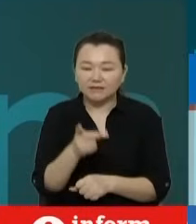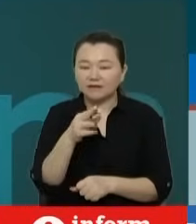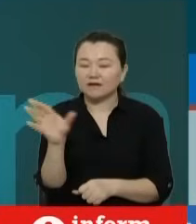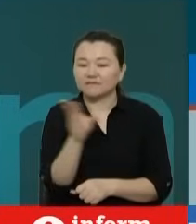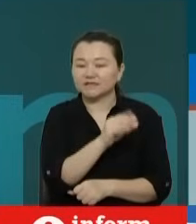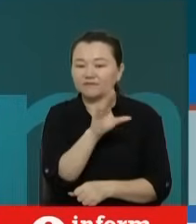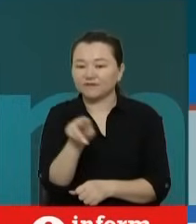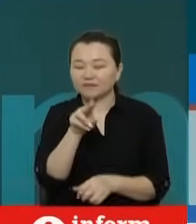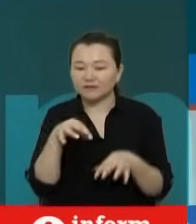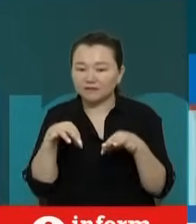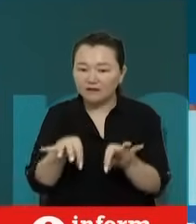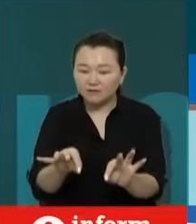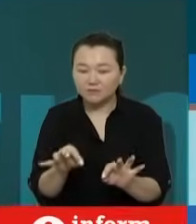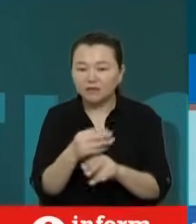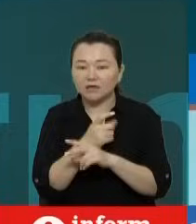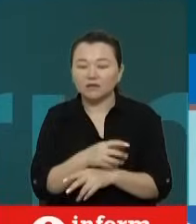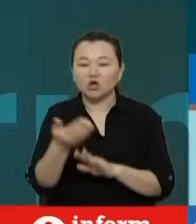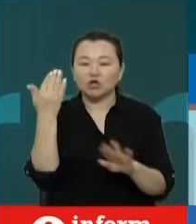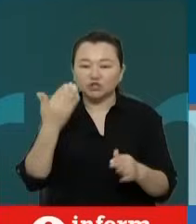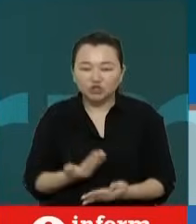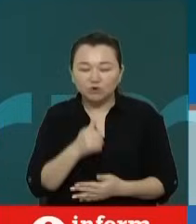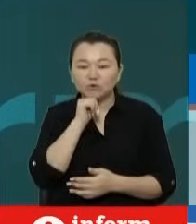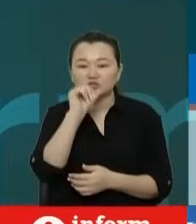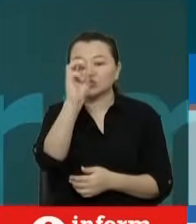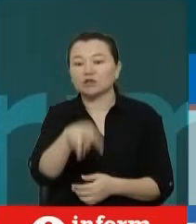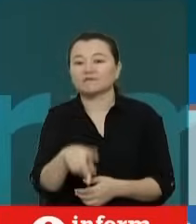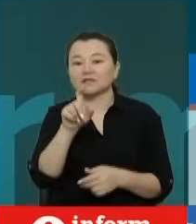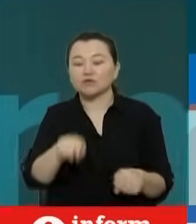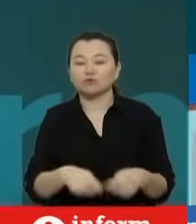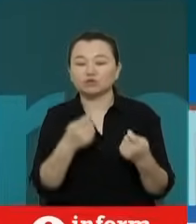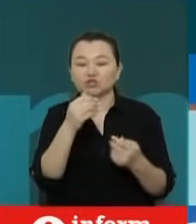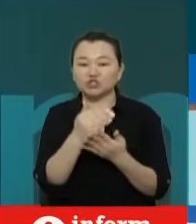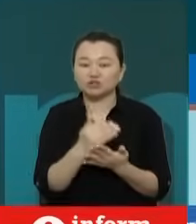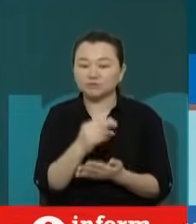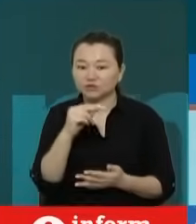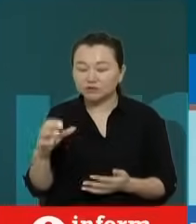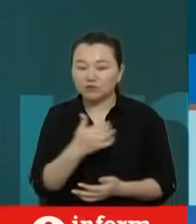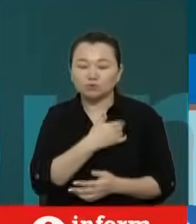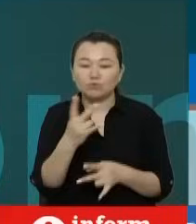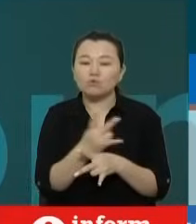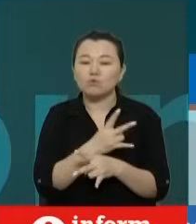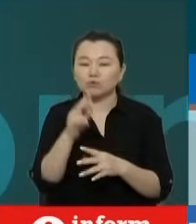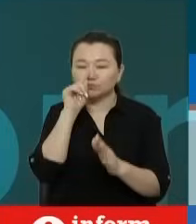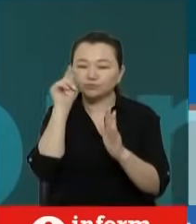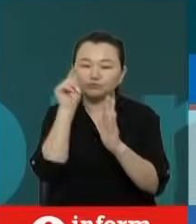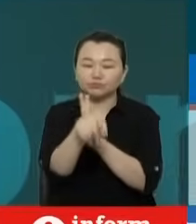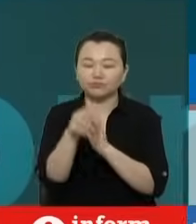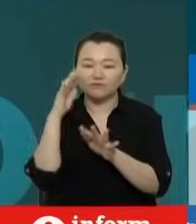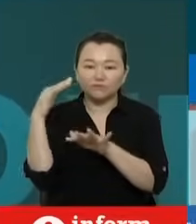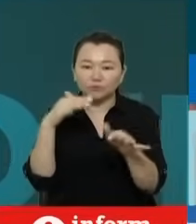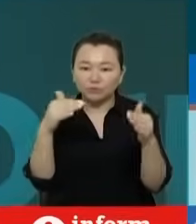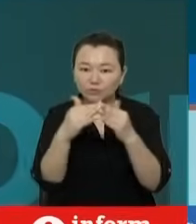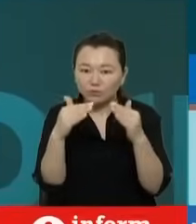видов автотранспорта. Ранее жители Костаная штрафовали за нарушение режима ЧС. Они хотели ночью пробраться в затопленные дома.